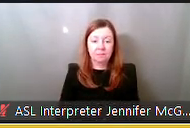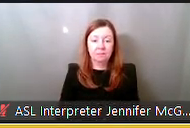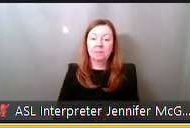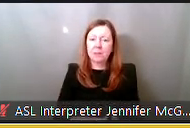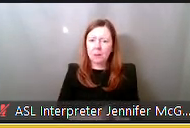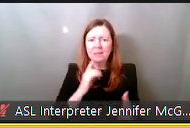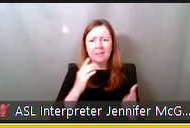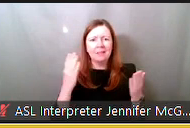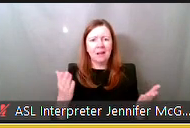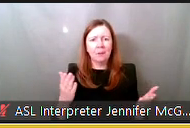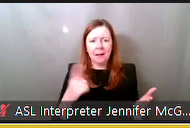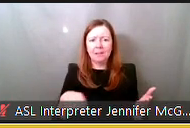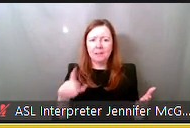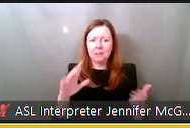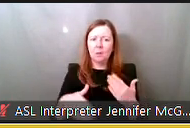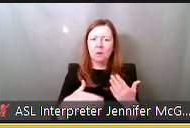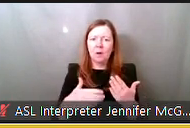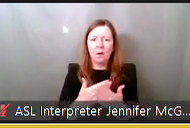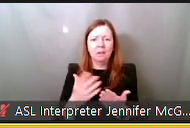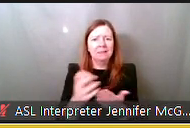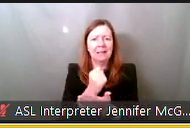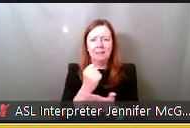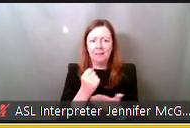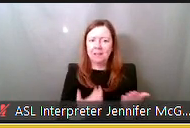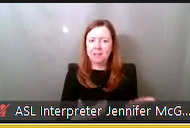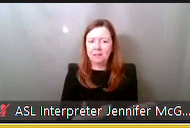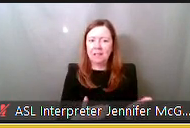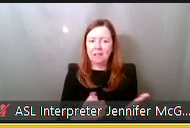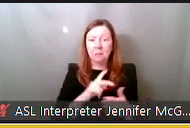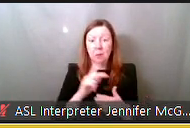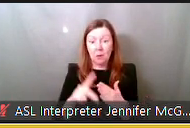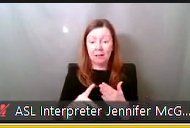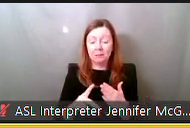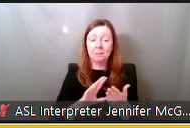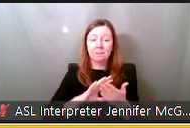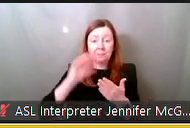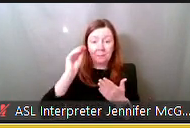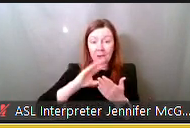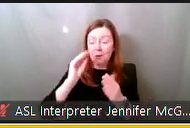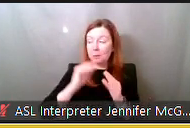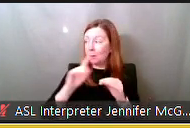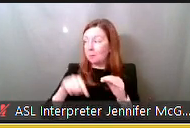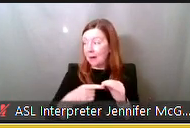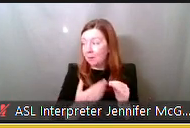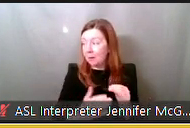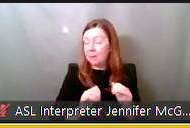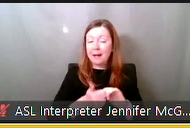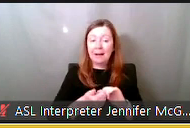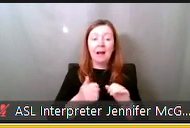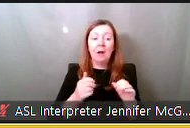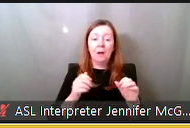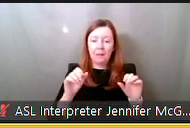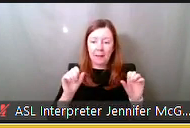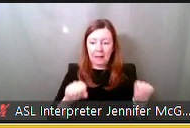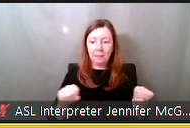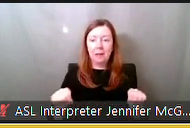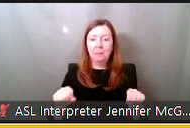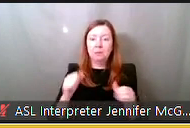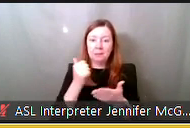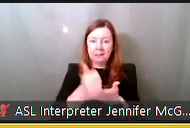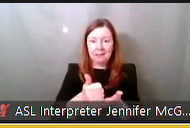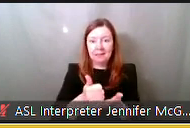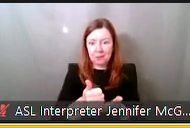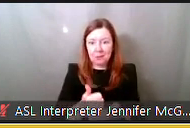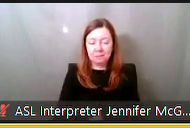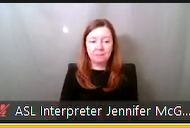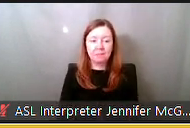在儿童在18岁以内的。所以呢我们是非常鼓励大家能够了解这个